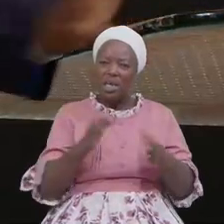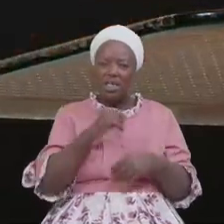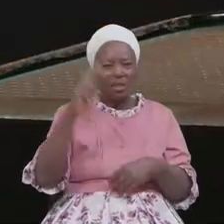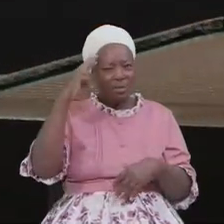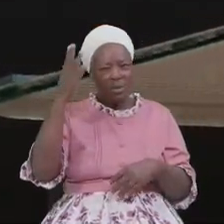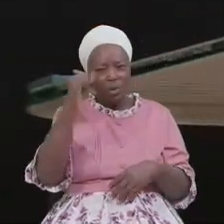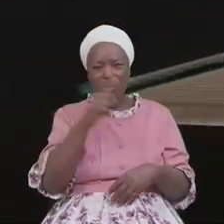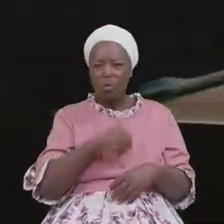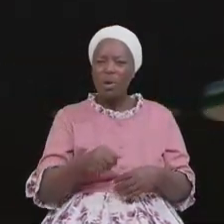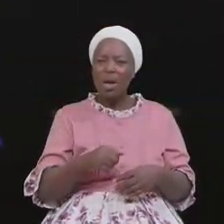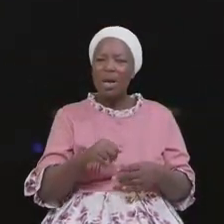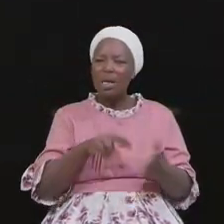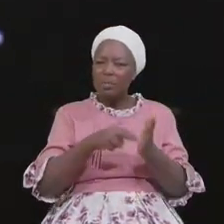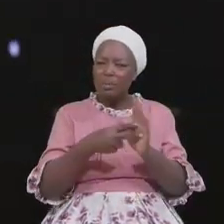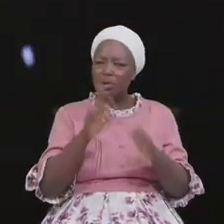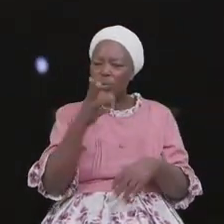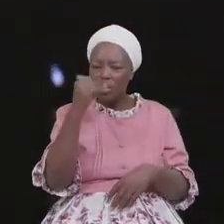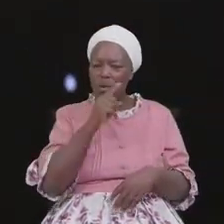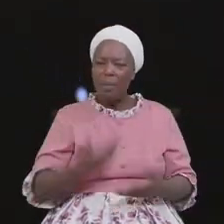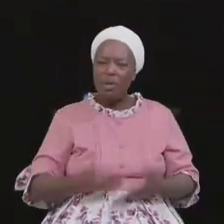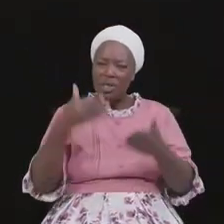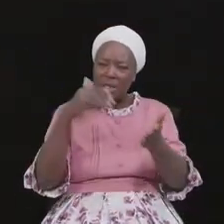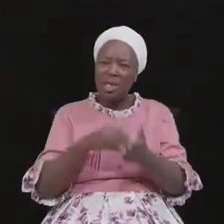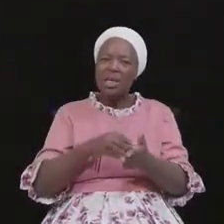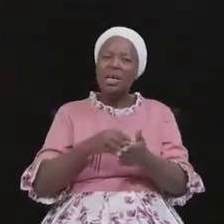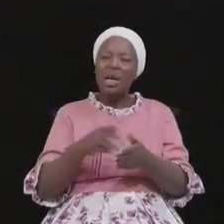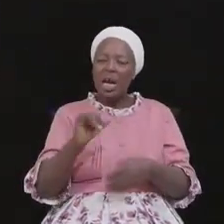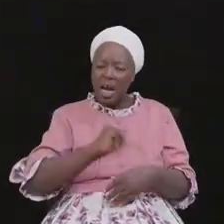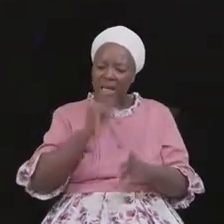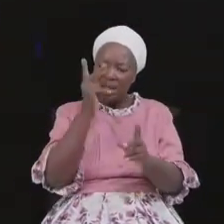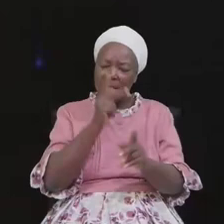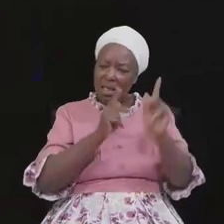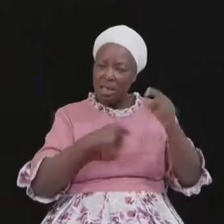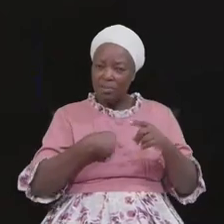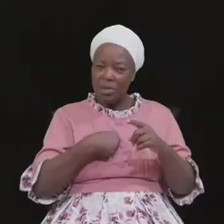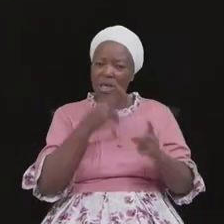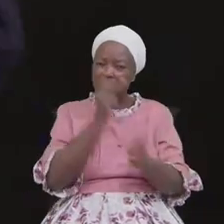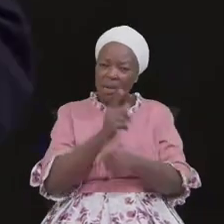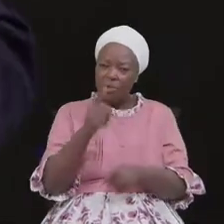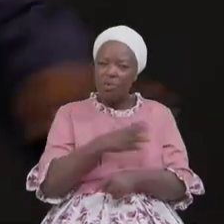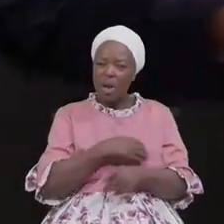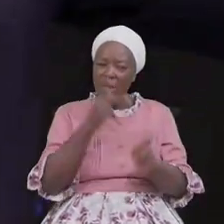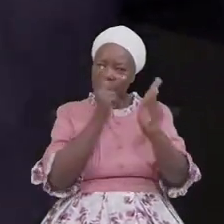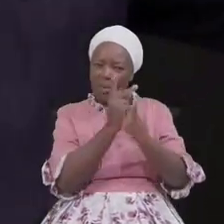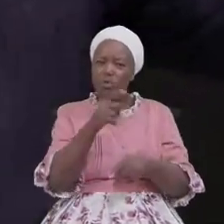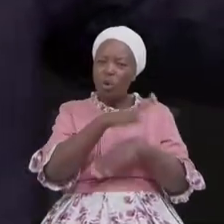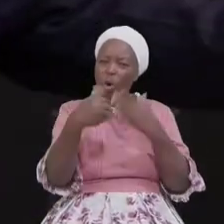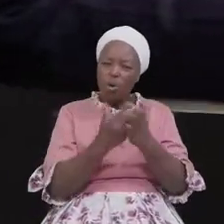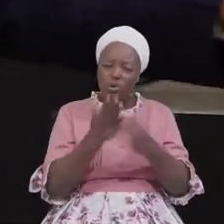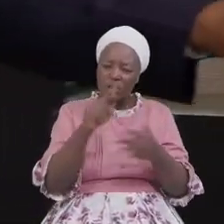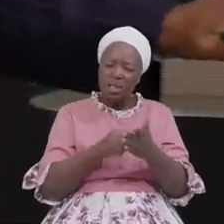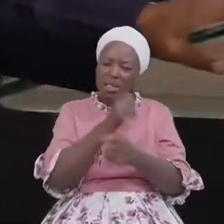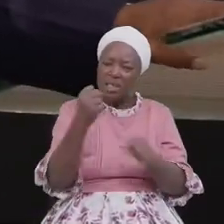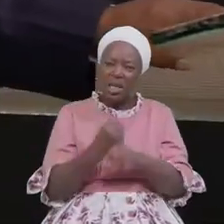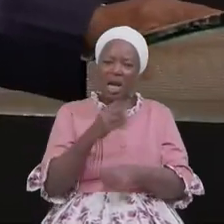nouveau. Voici la raison pour laquelle je t'ai aidé et je t'ai gardé toutes ces années. Je te donne maintenant